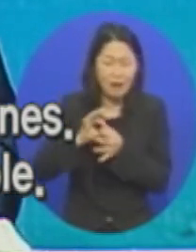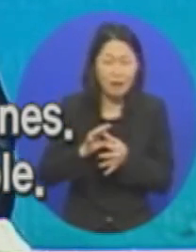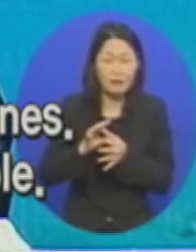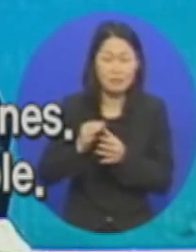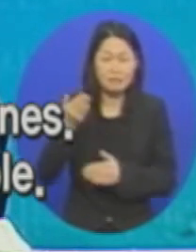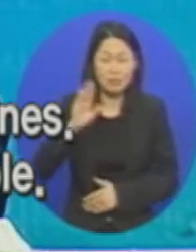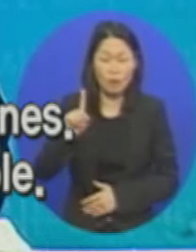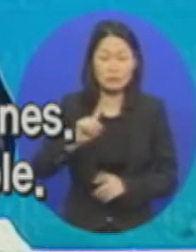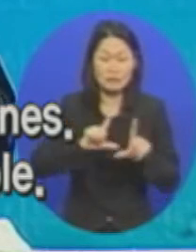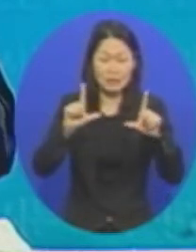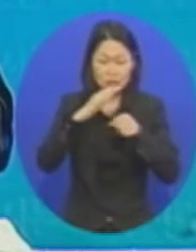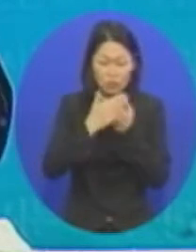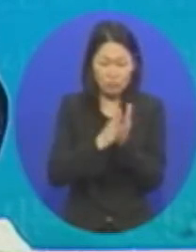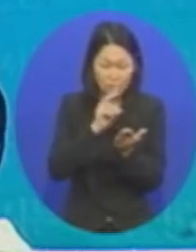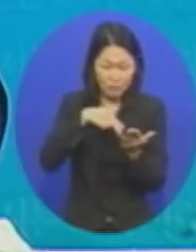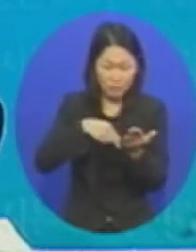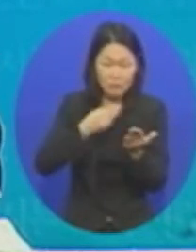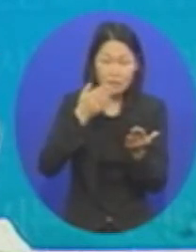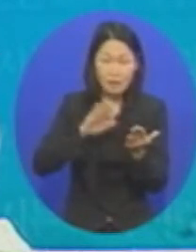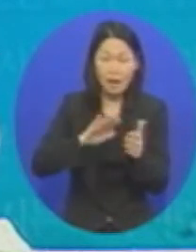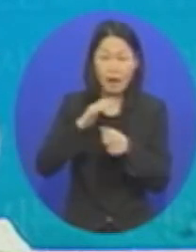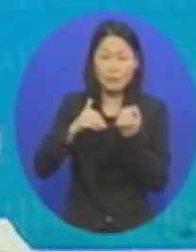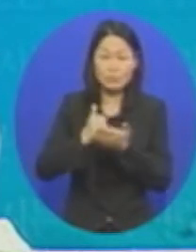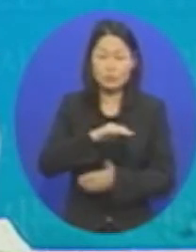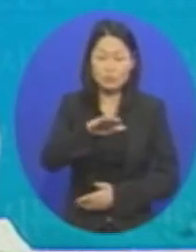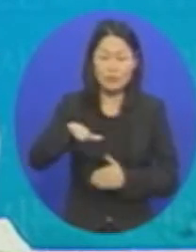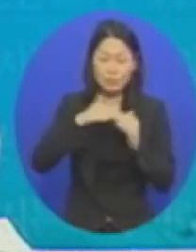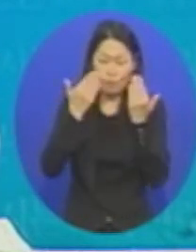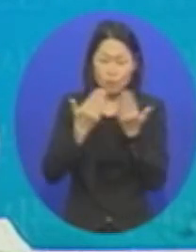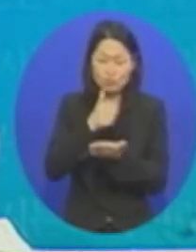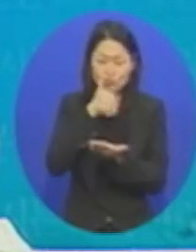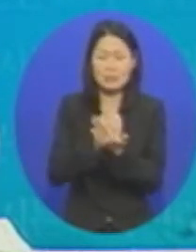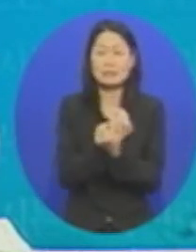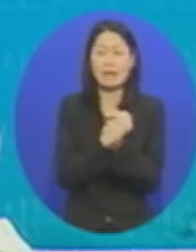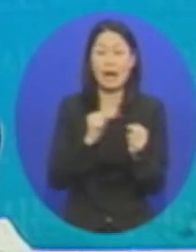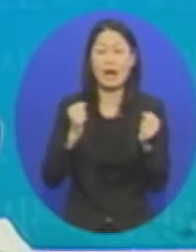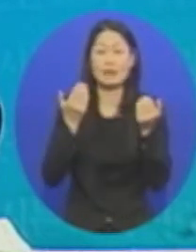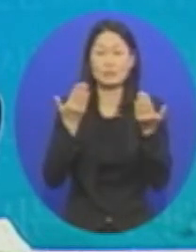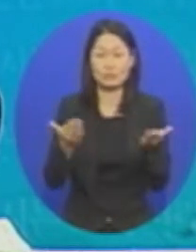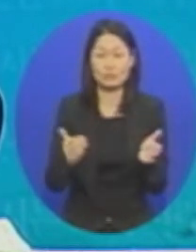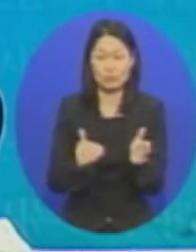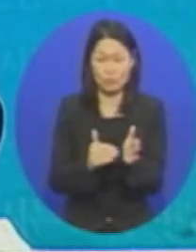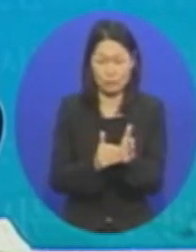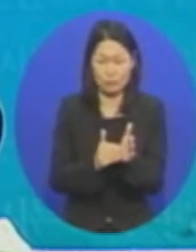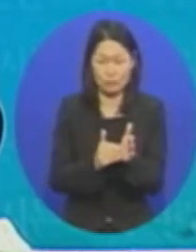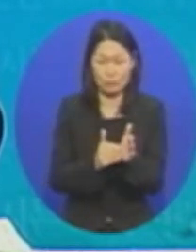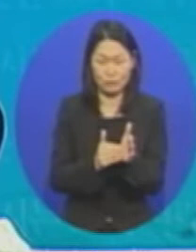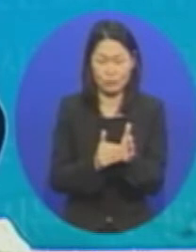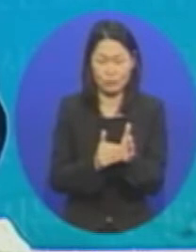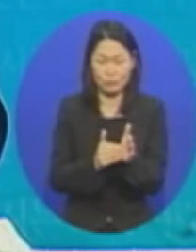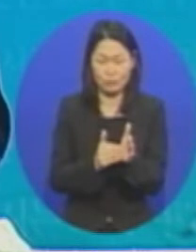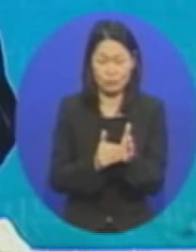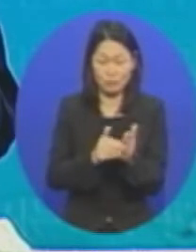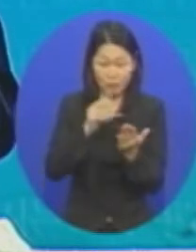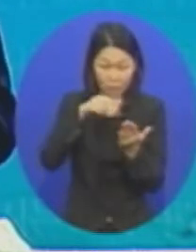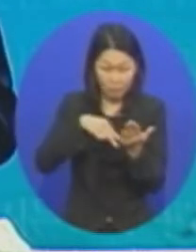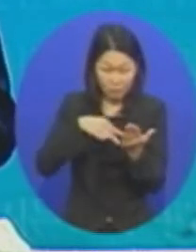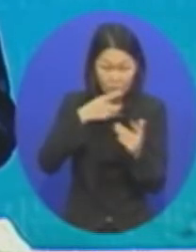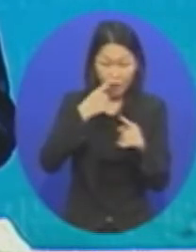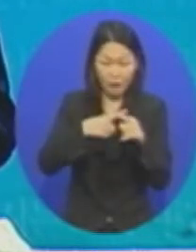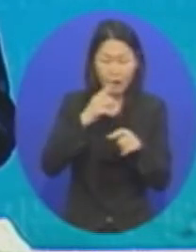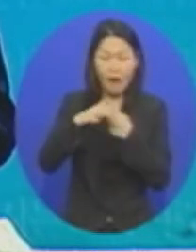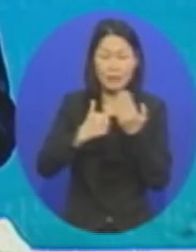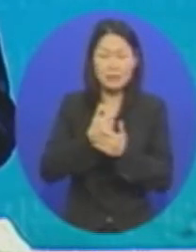성경을 잃는데 하나님께서 우리의 모든 죄를 사하시고 라고 하는 말씀을 읽을 읽다가 하나님의